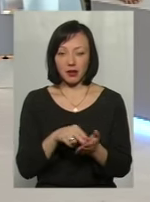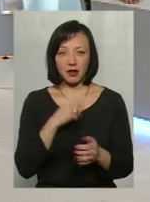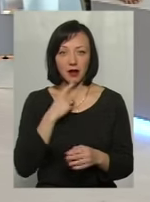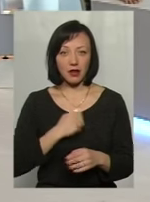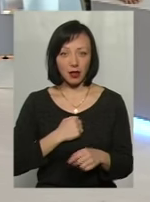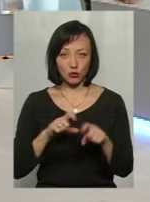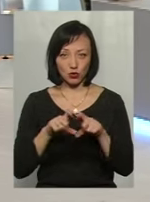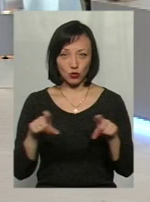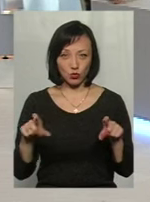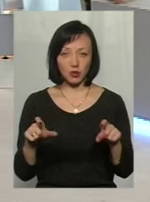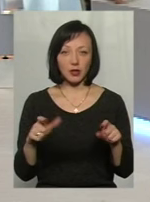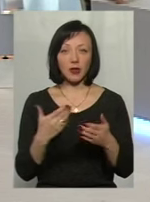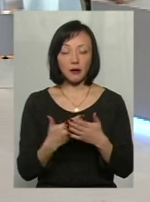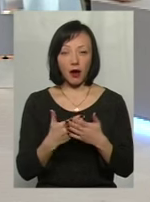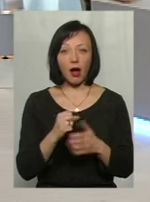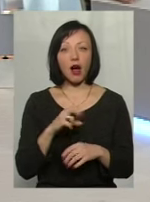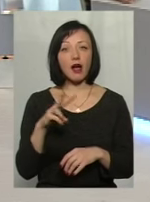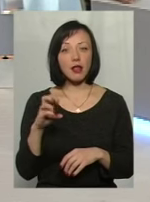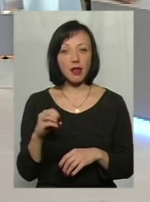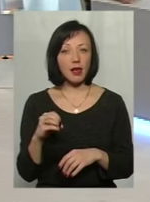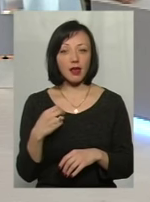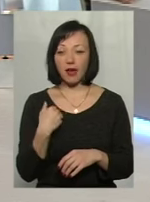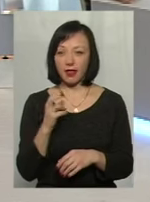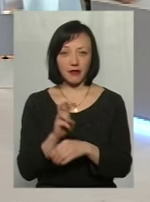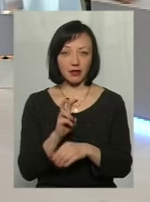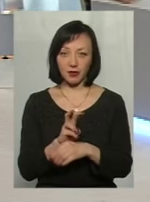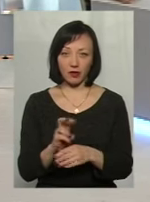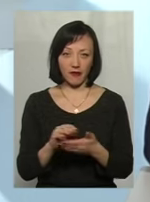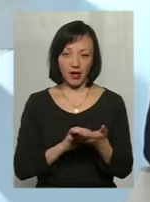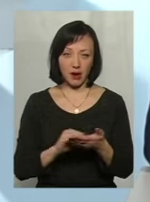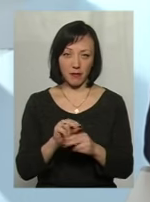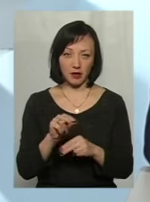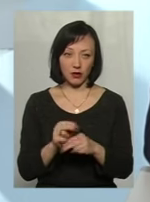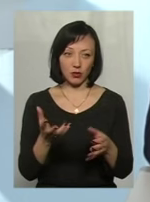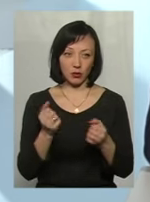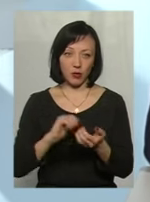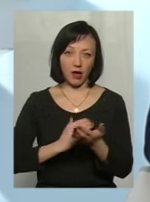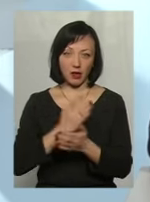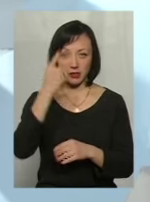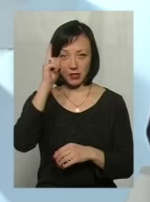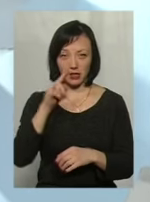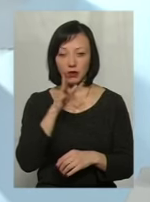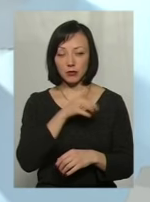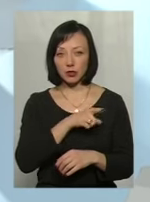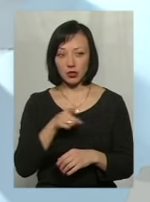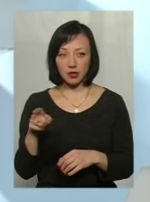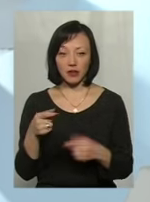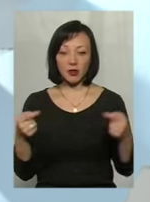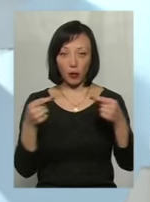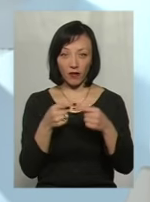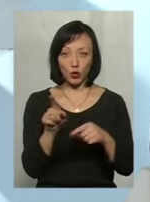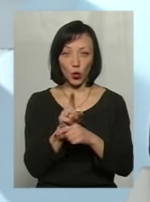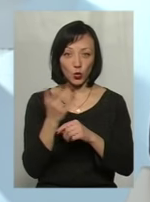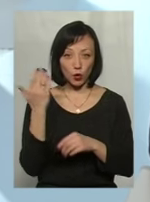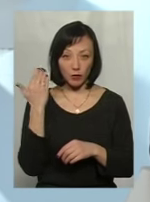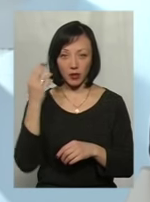радянську школу чи радянські часи, але я не відвідував репетиторів і отримав якісні знання під час, відповідно до норм, під